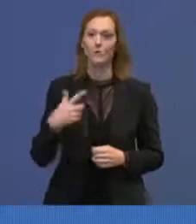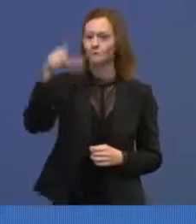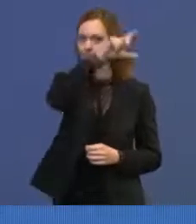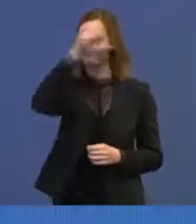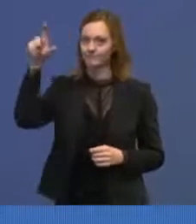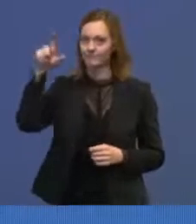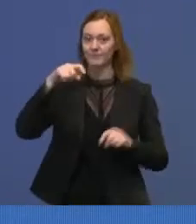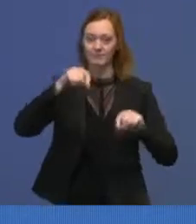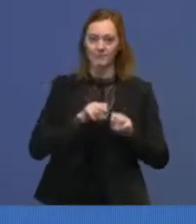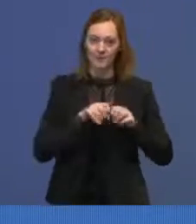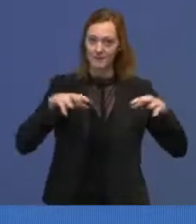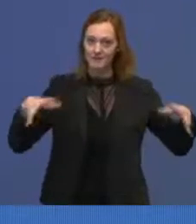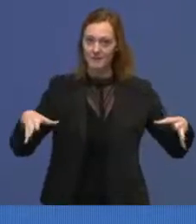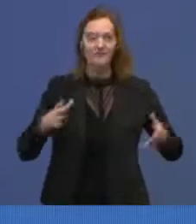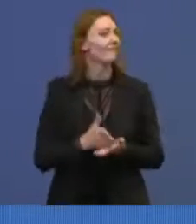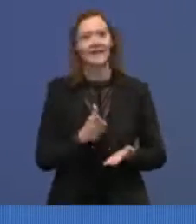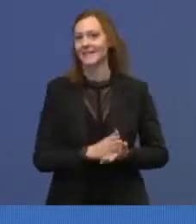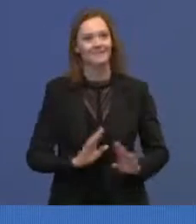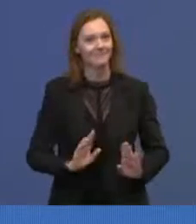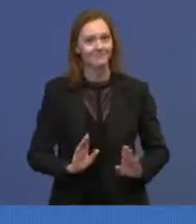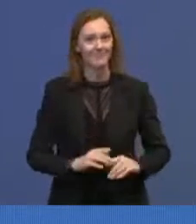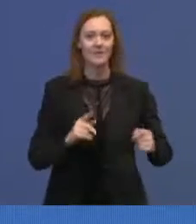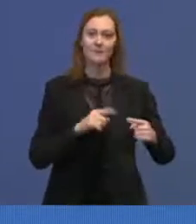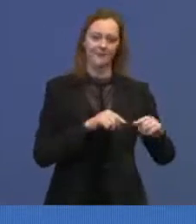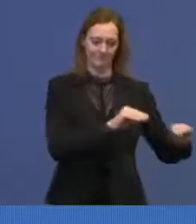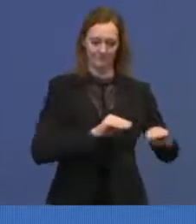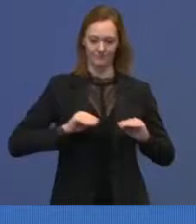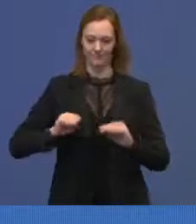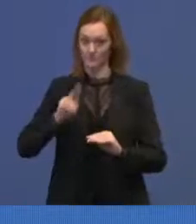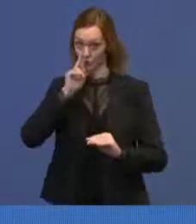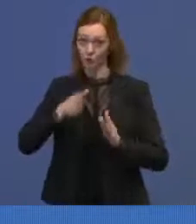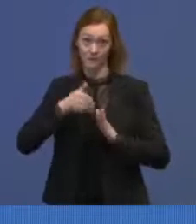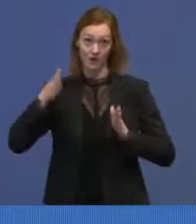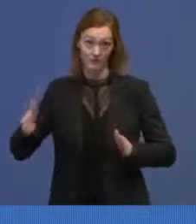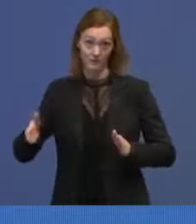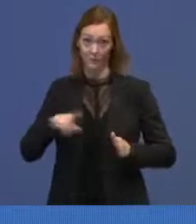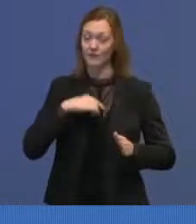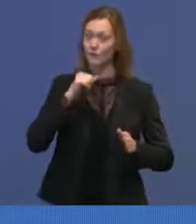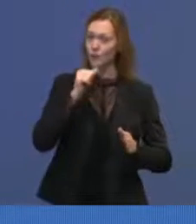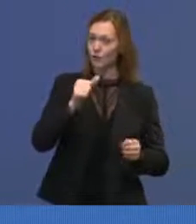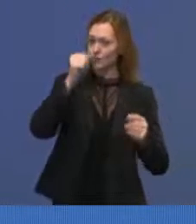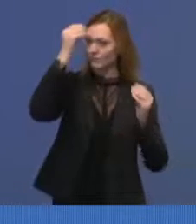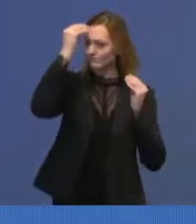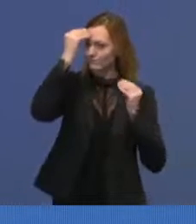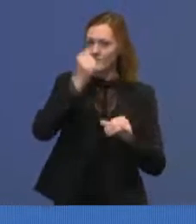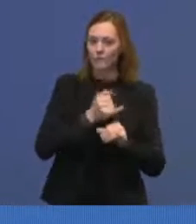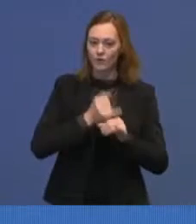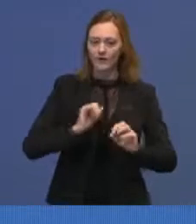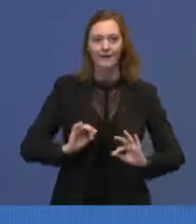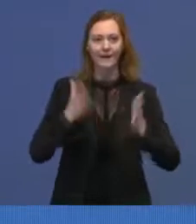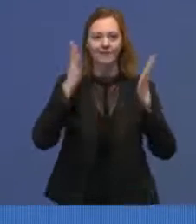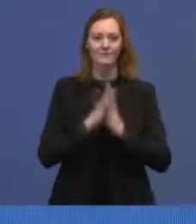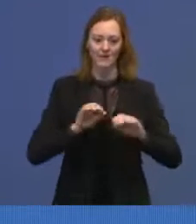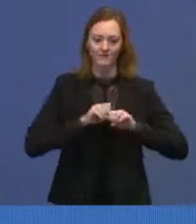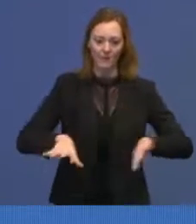ciwaanku waa cudurkii safmarka ahaa ma dhammaanin, laakiin wuxuu galay weji cusub. waa in aynu baranno sidii aynu ula noolaan lahayn